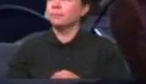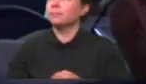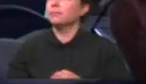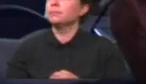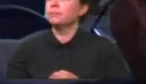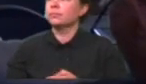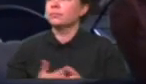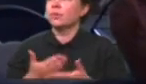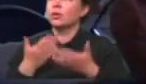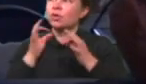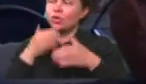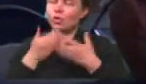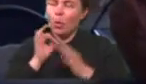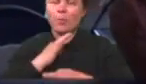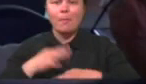Dzień dobry, panie prezesie.